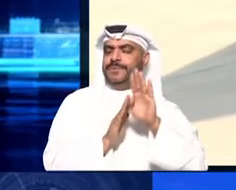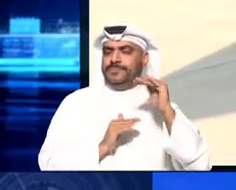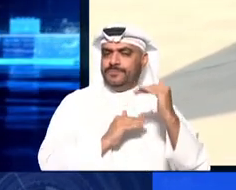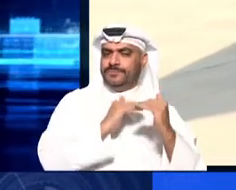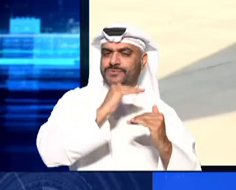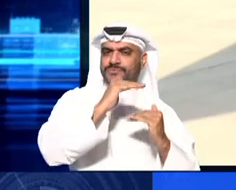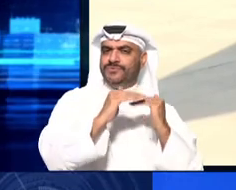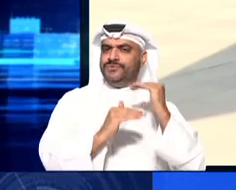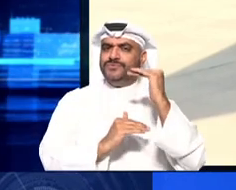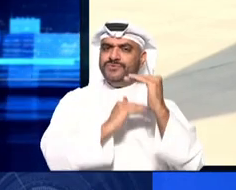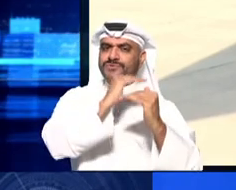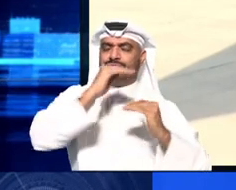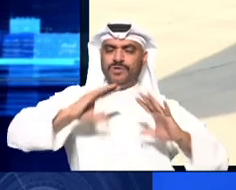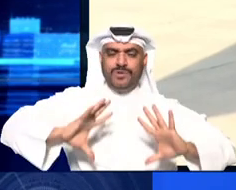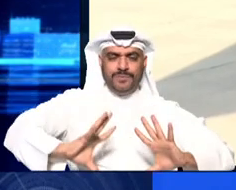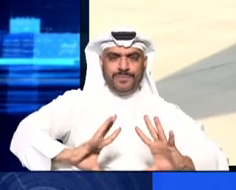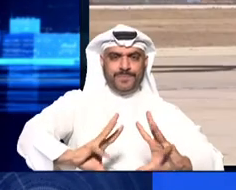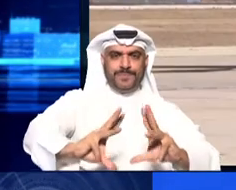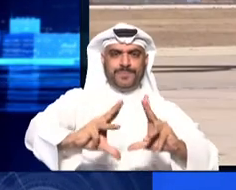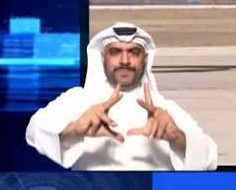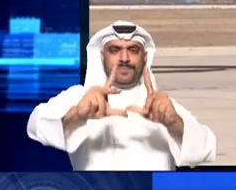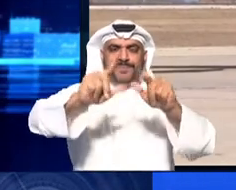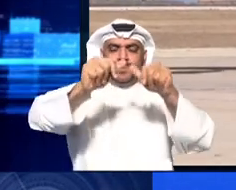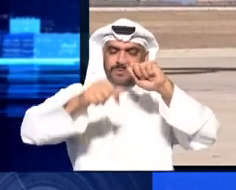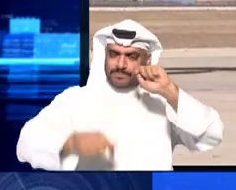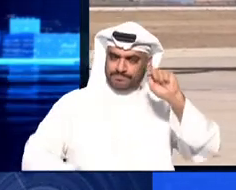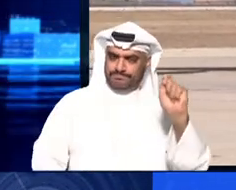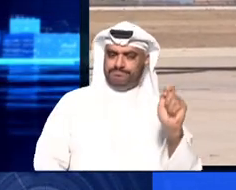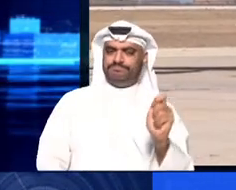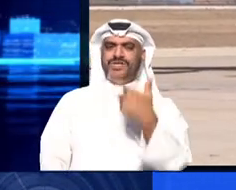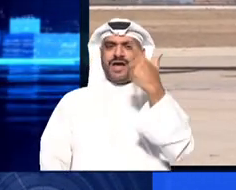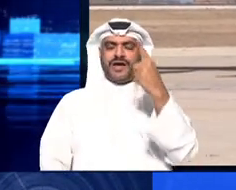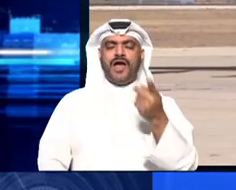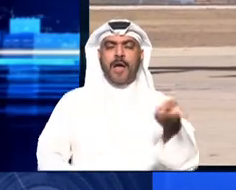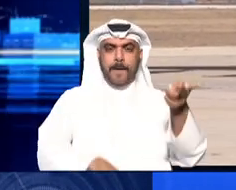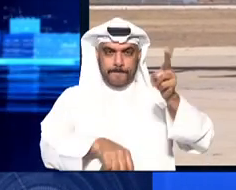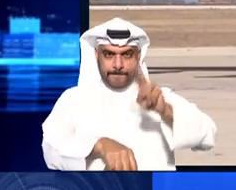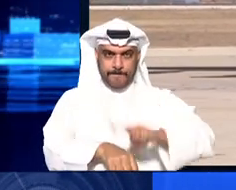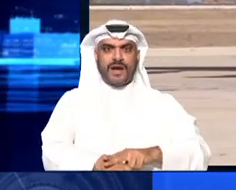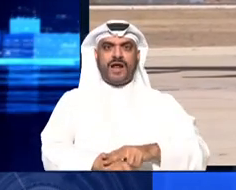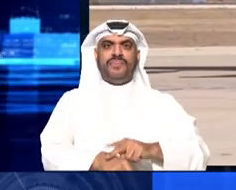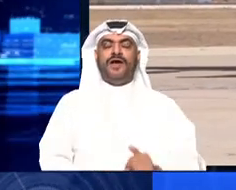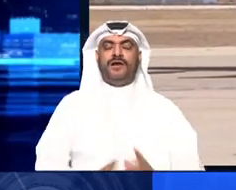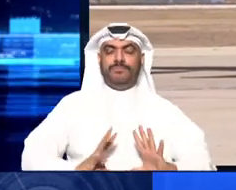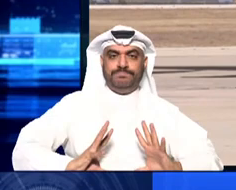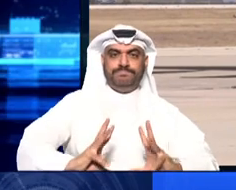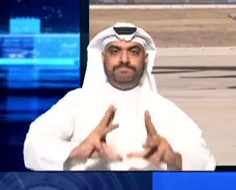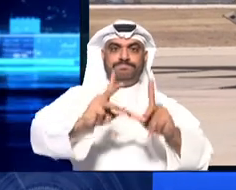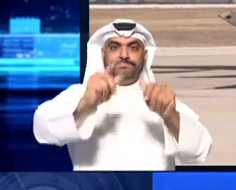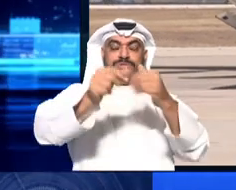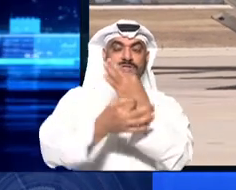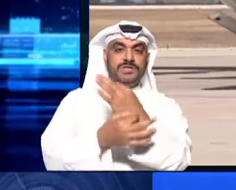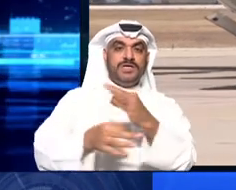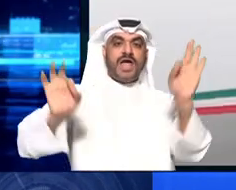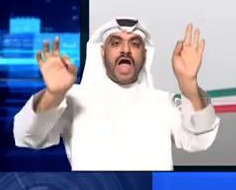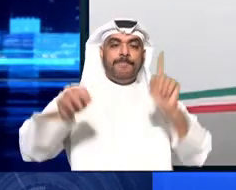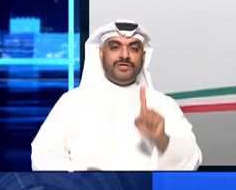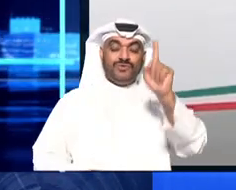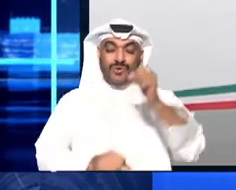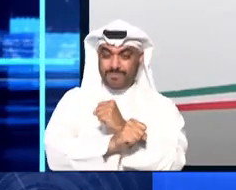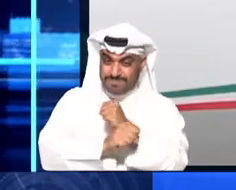وسيتمكن إن شاء الله من الوقوف مرة أخرى مجددا فوق ركام هذا